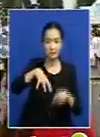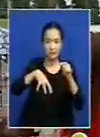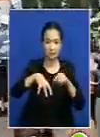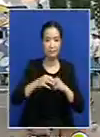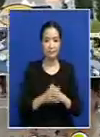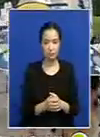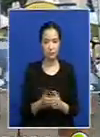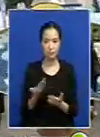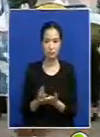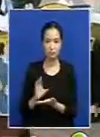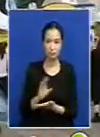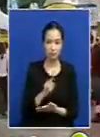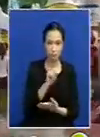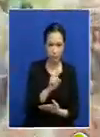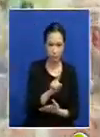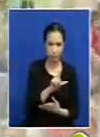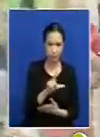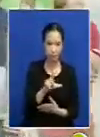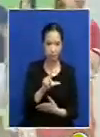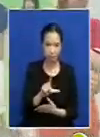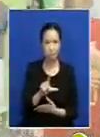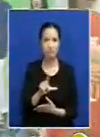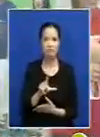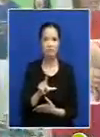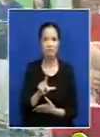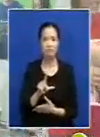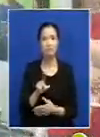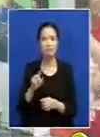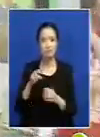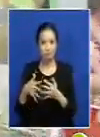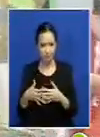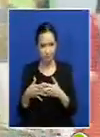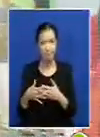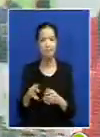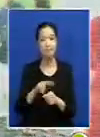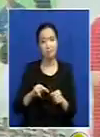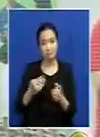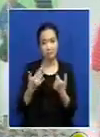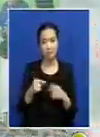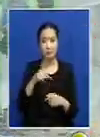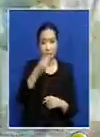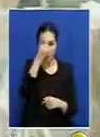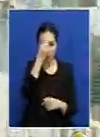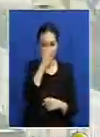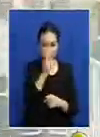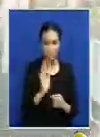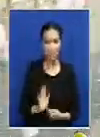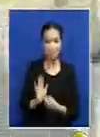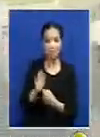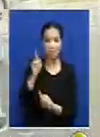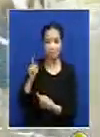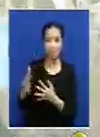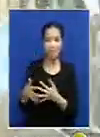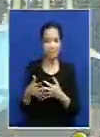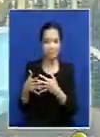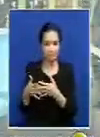นี้ลงทุนหลายล้านเหรียญสหรัฐและนอกจากจะจัดแสดงที่ญี่ปุ่นแล้วยังมีไปแสดงต่อที่ฝรั่งเศสสหรัฐอเม